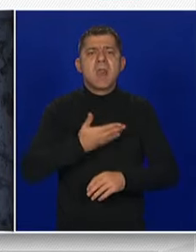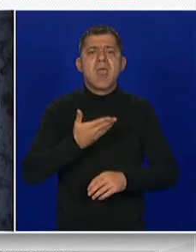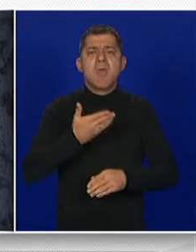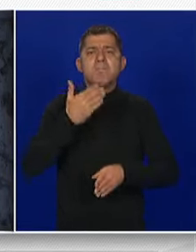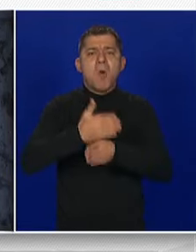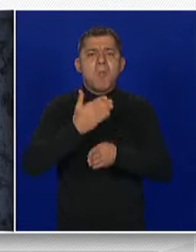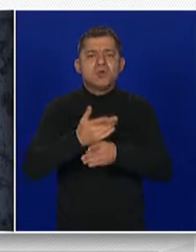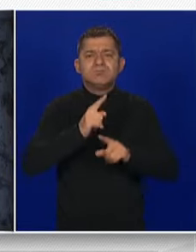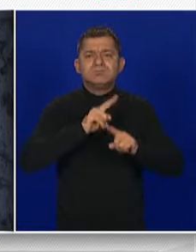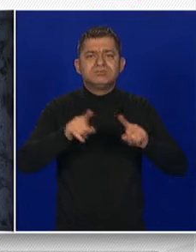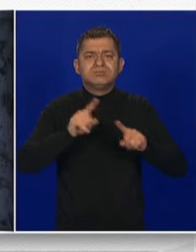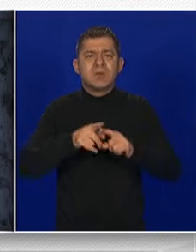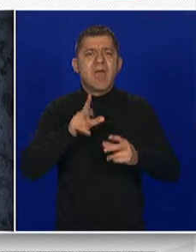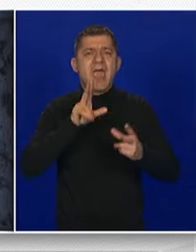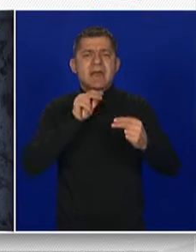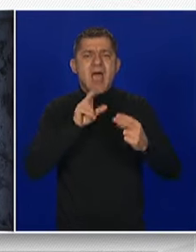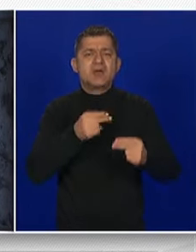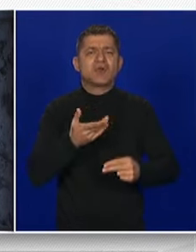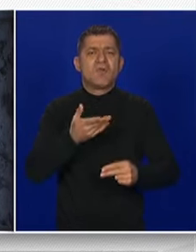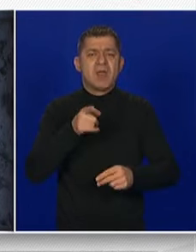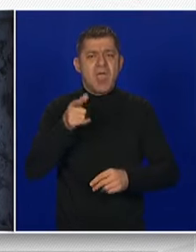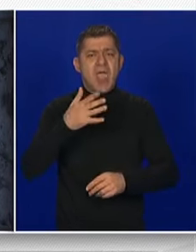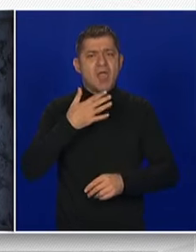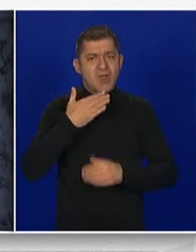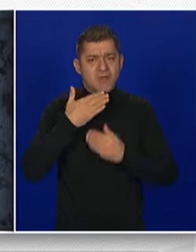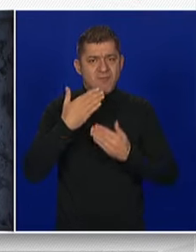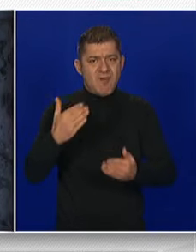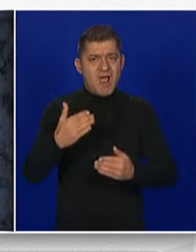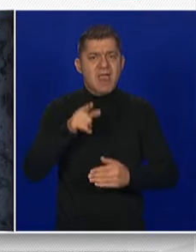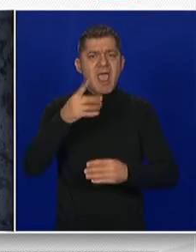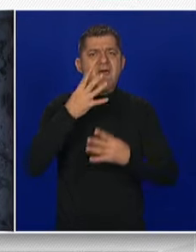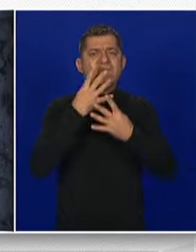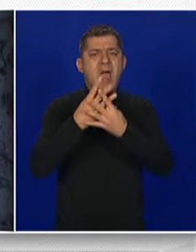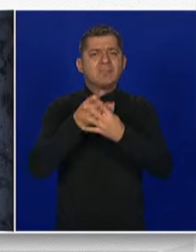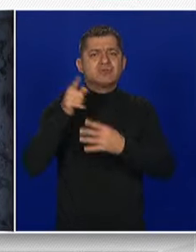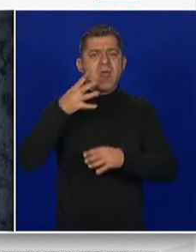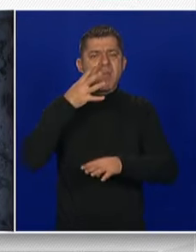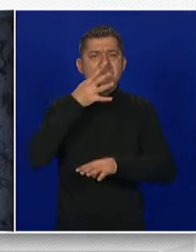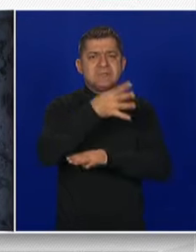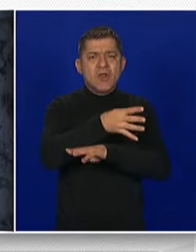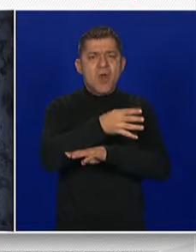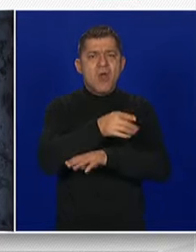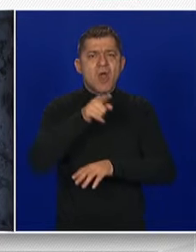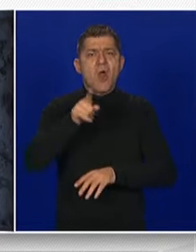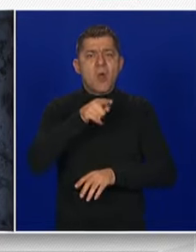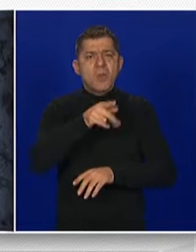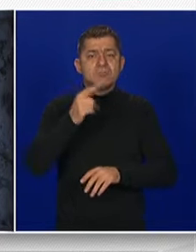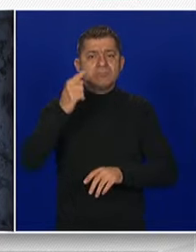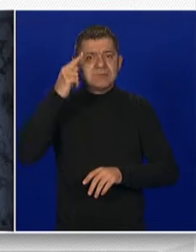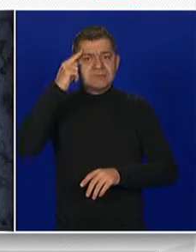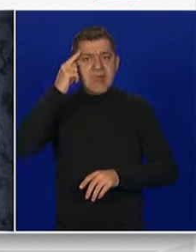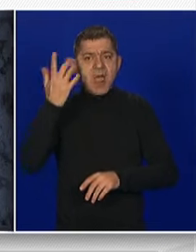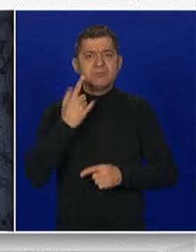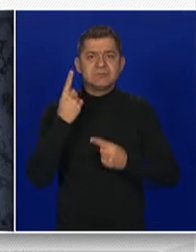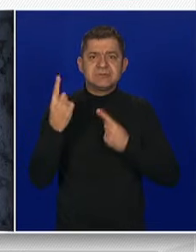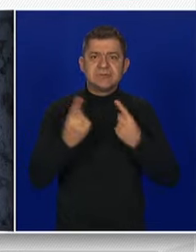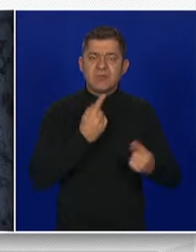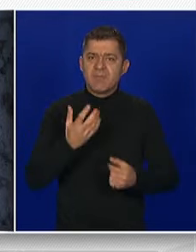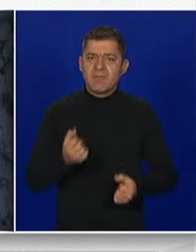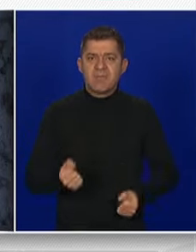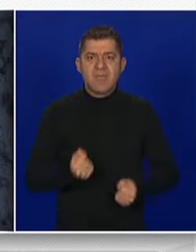pomoći. Dakle, zahvaljujem i djelatnicima Klinike za psihijatriju Vrapče na činjenici da su prepoznali aktualni